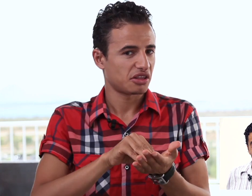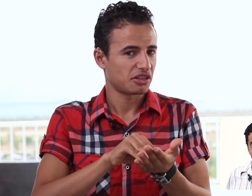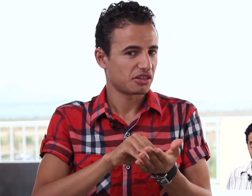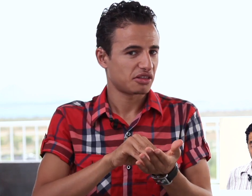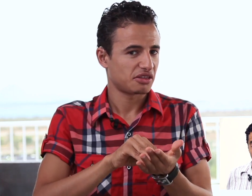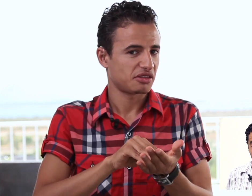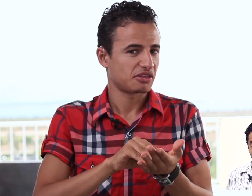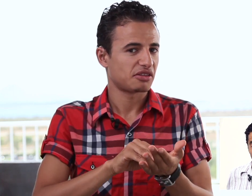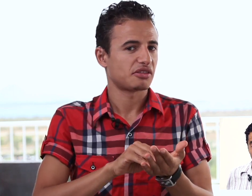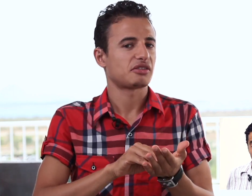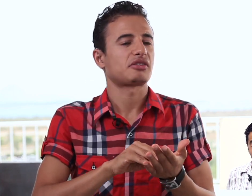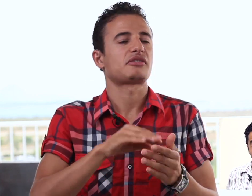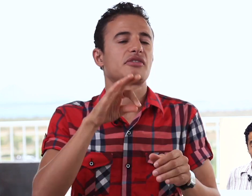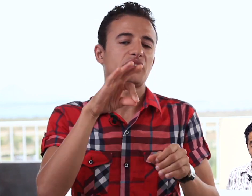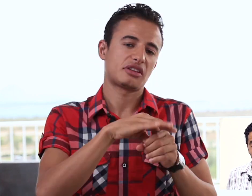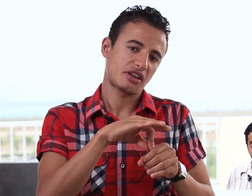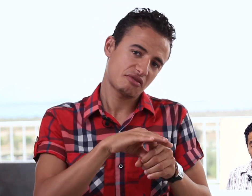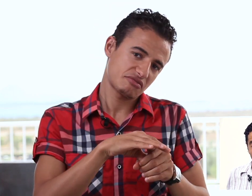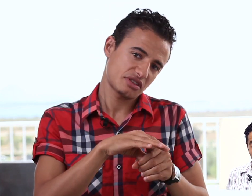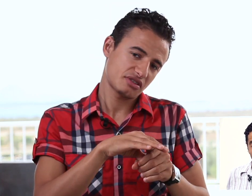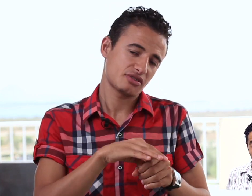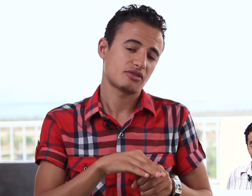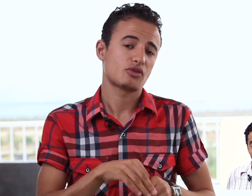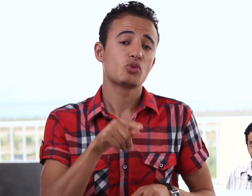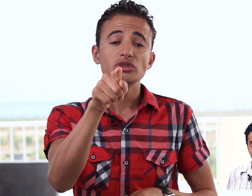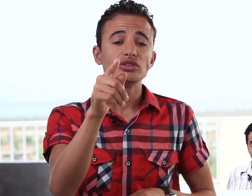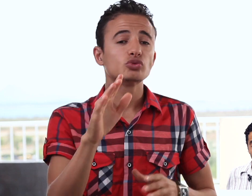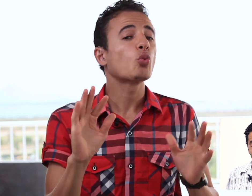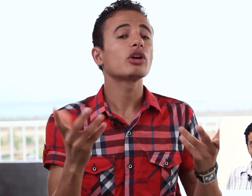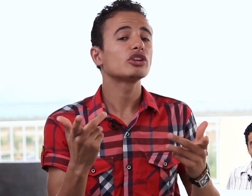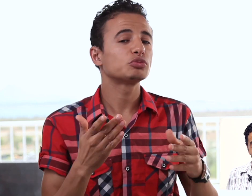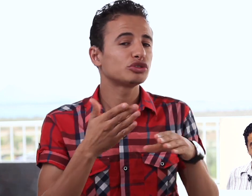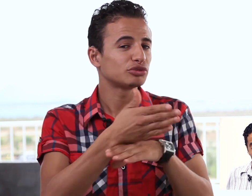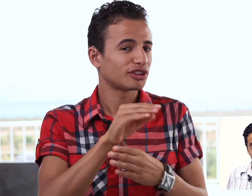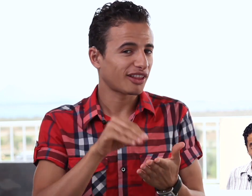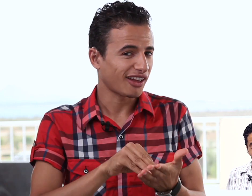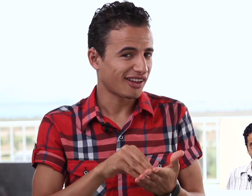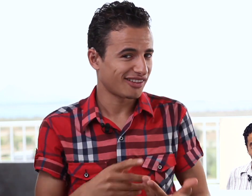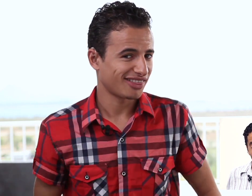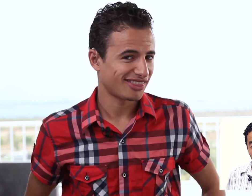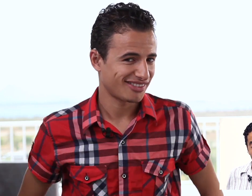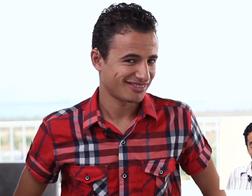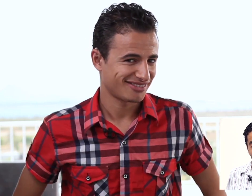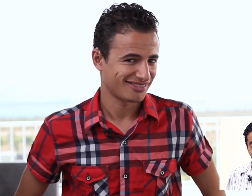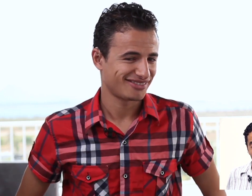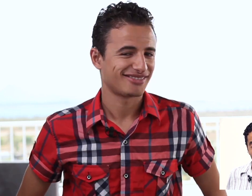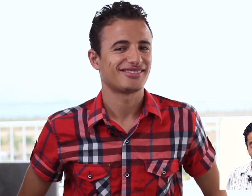أنا شاب أصم مشيت قيد، وأنت وقتاش بتمشي تقيد؟